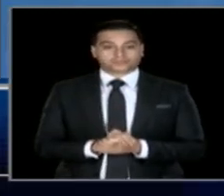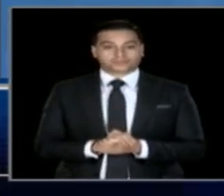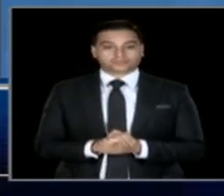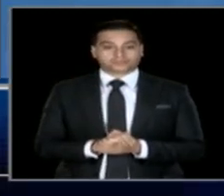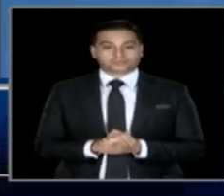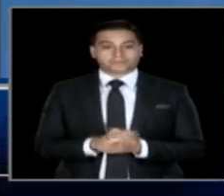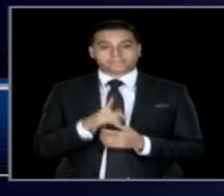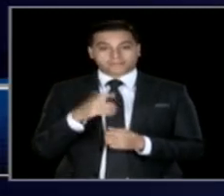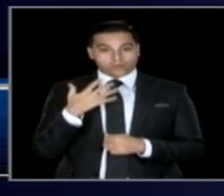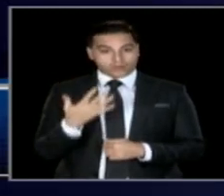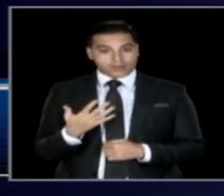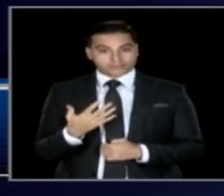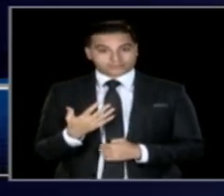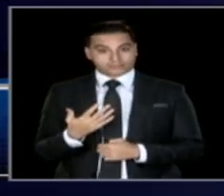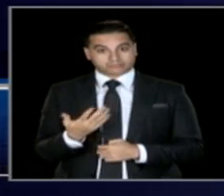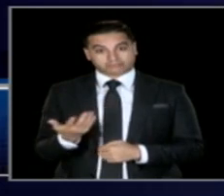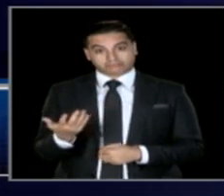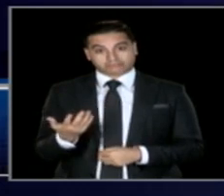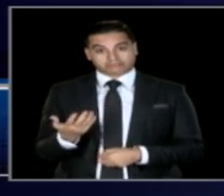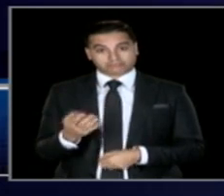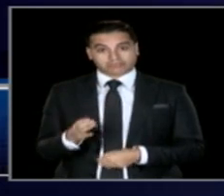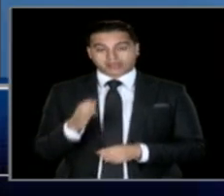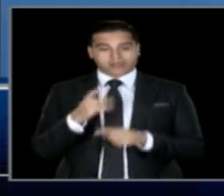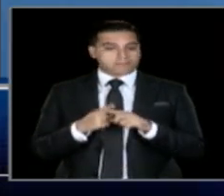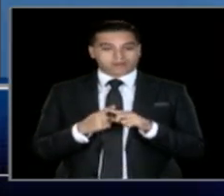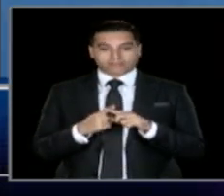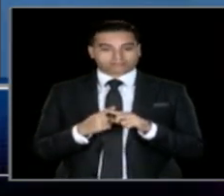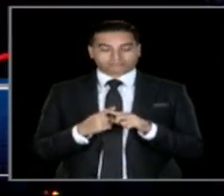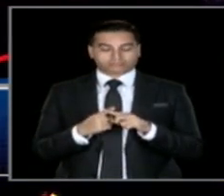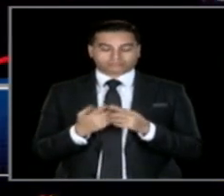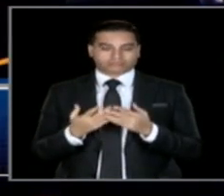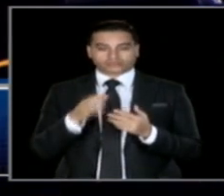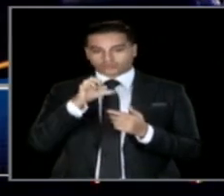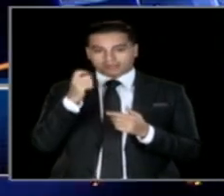إجابتك 105؟ 105 إجابة خاطئة.